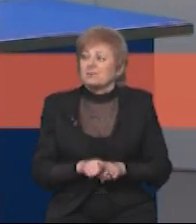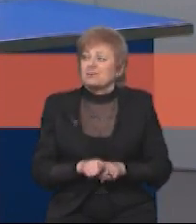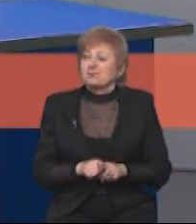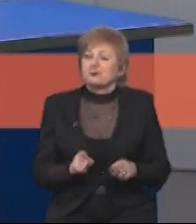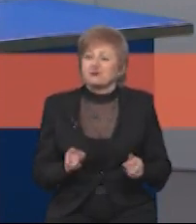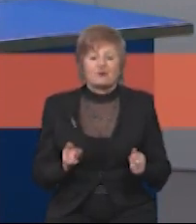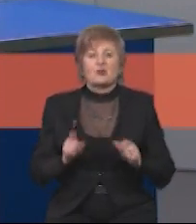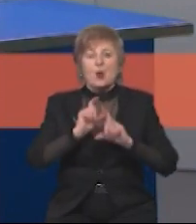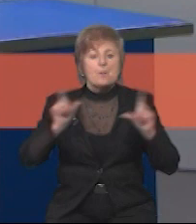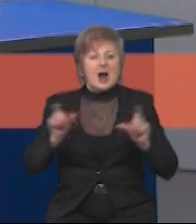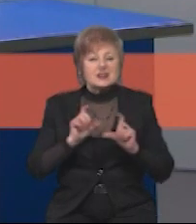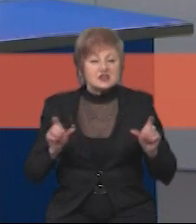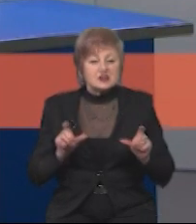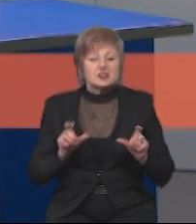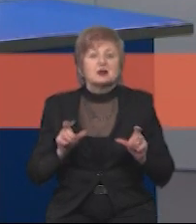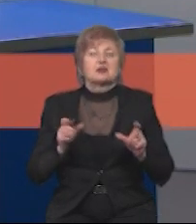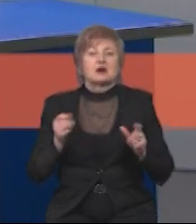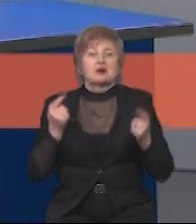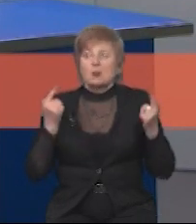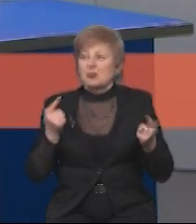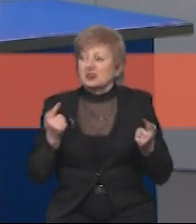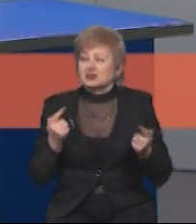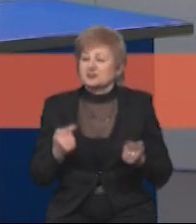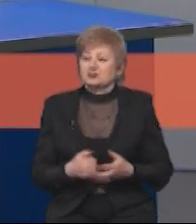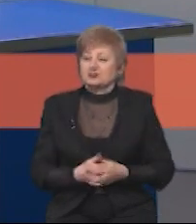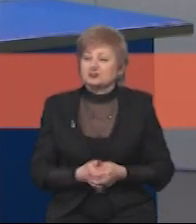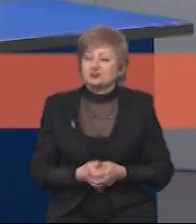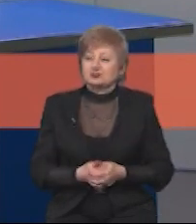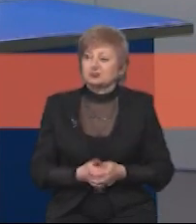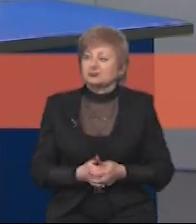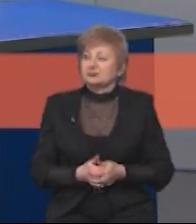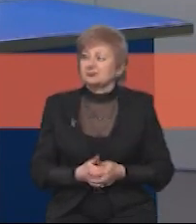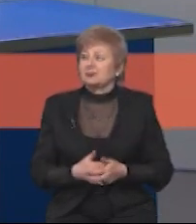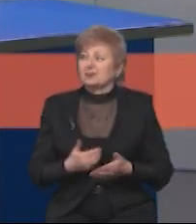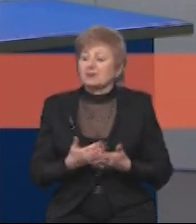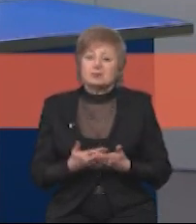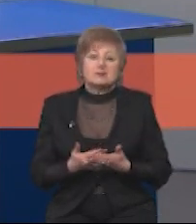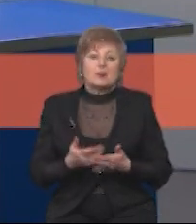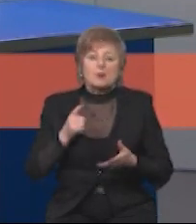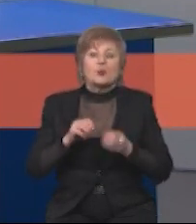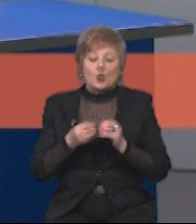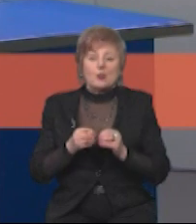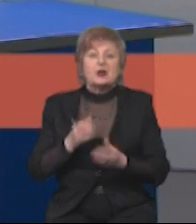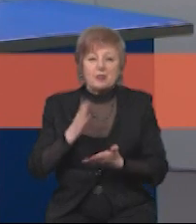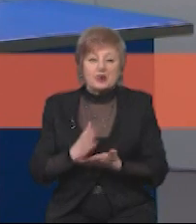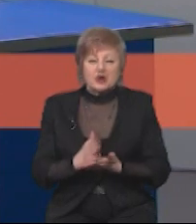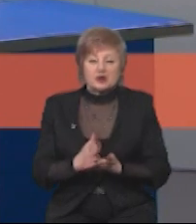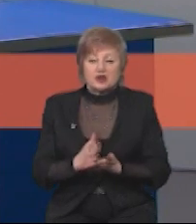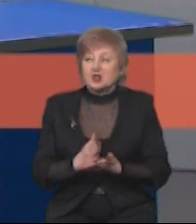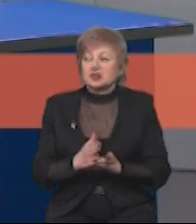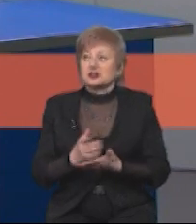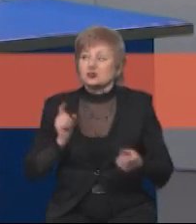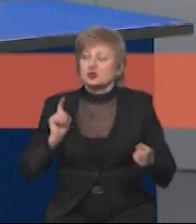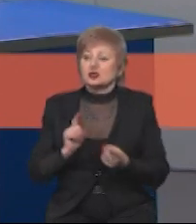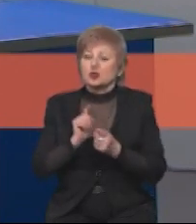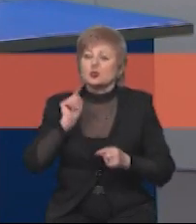в супермаркетах в открытых. Вот здесь основная проблема стоит, что мы можем столкнуться с